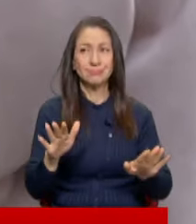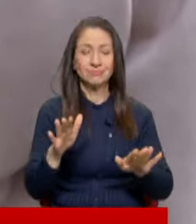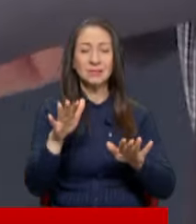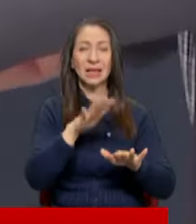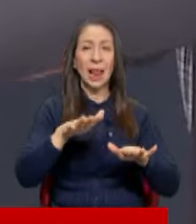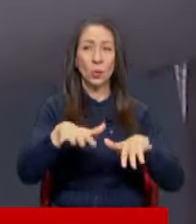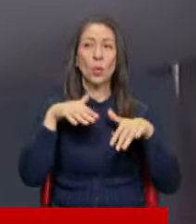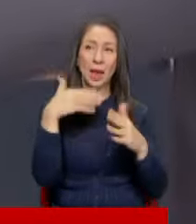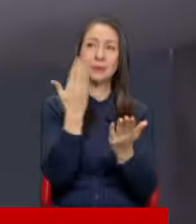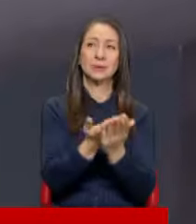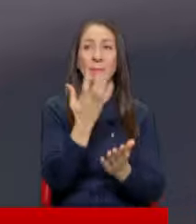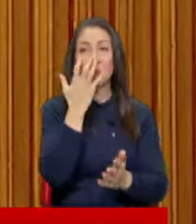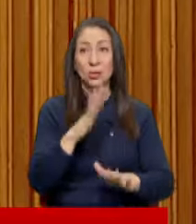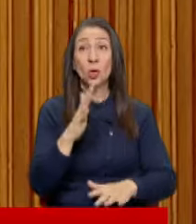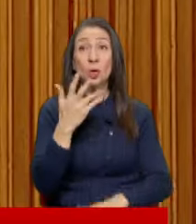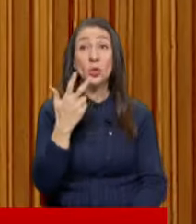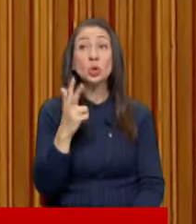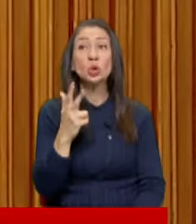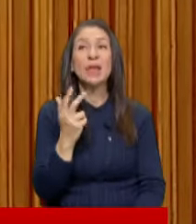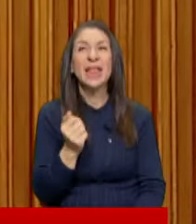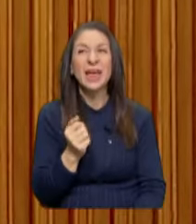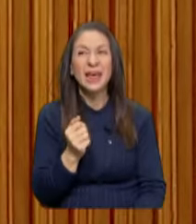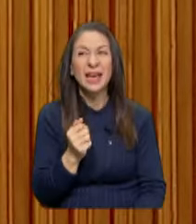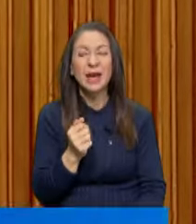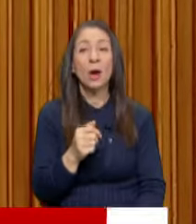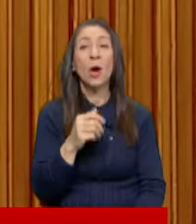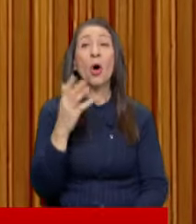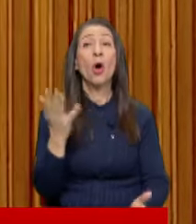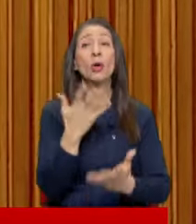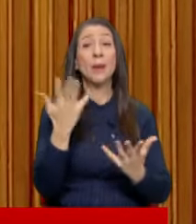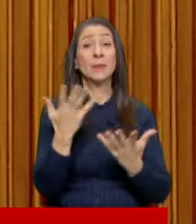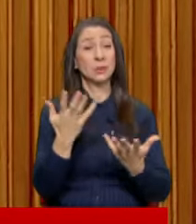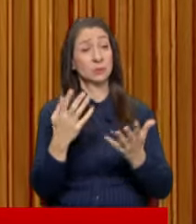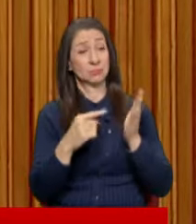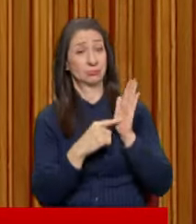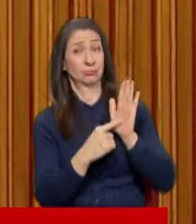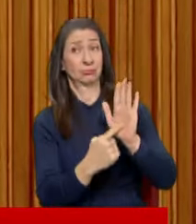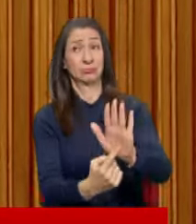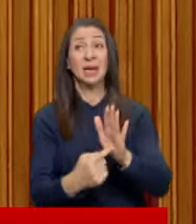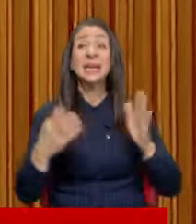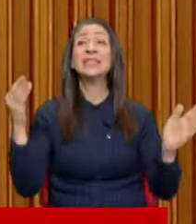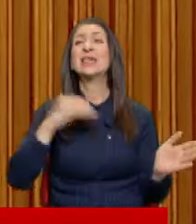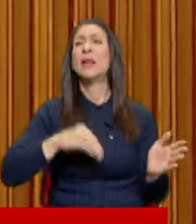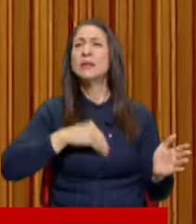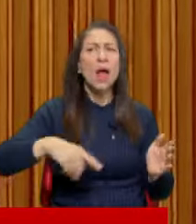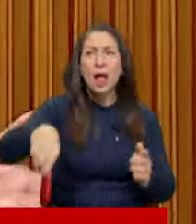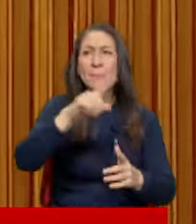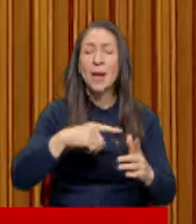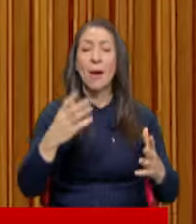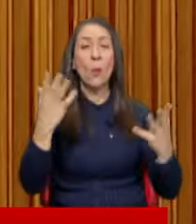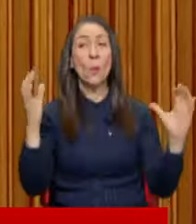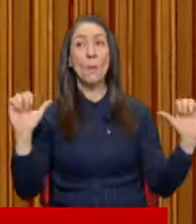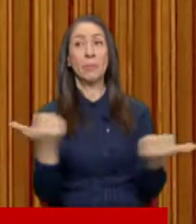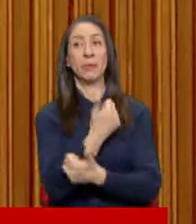genel kurula gelmesi bekleniyor 3.000 lirayı da öyle bir sunuyorlar ki sanırsınız lütf